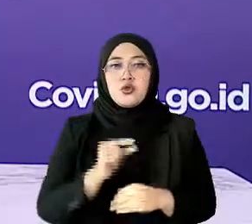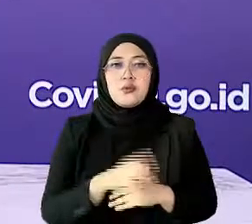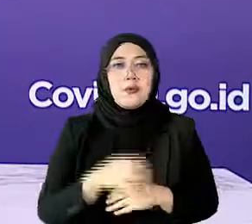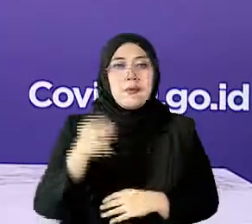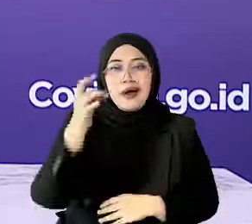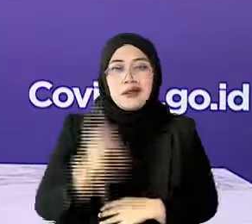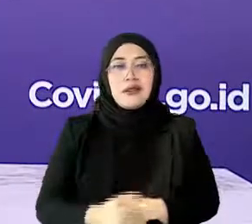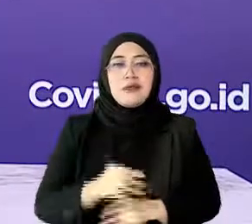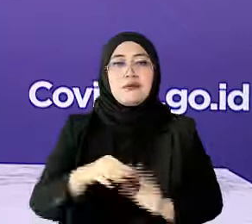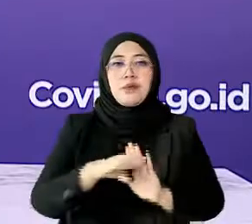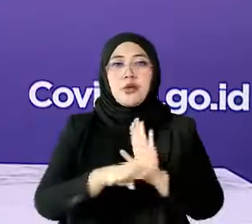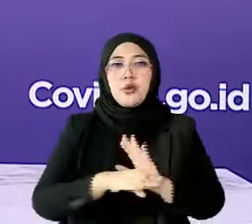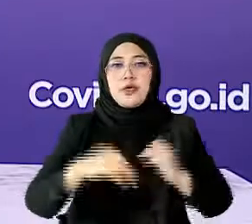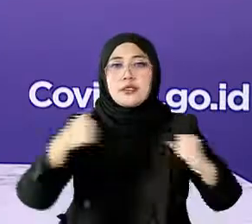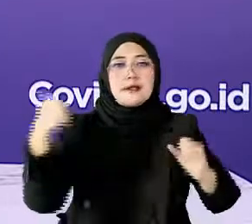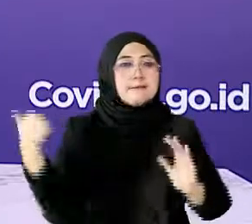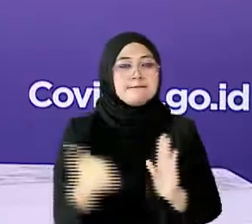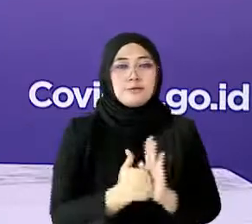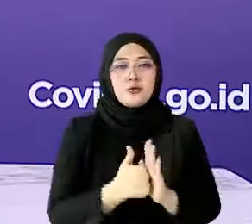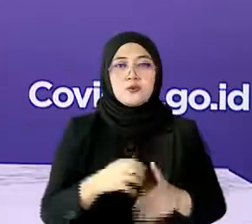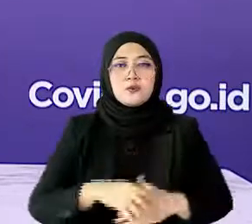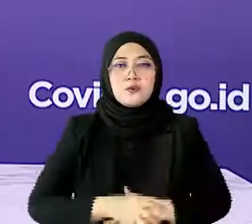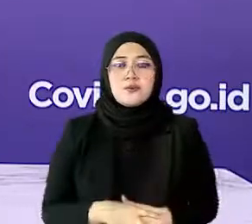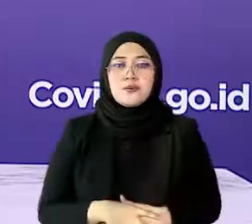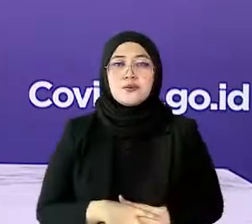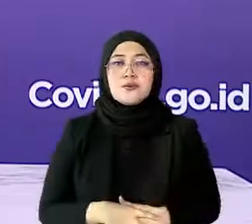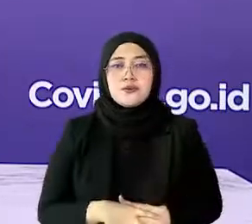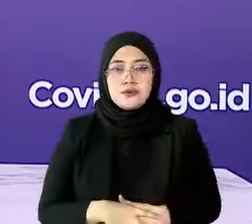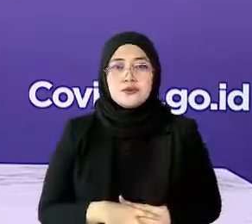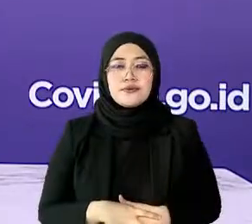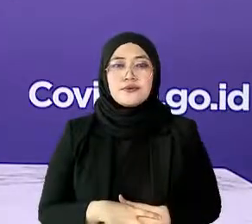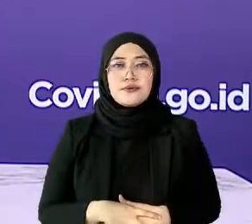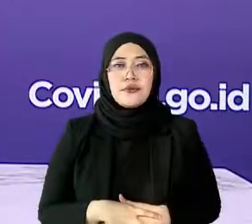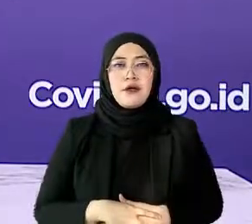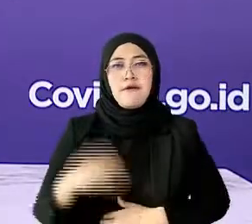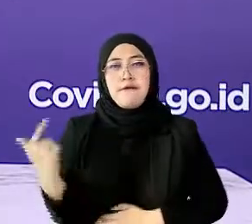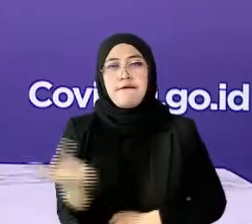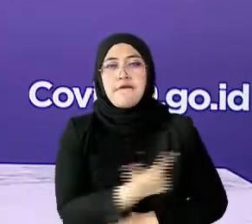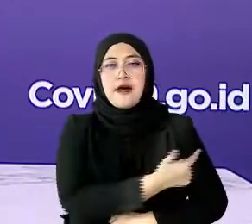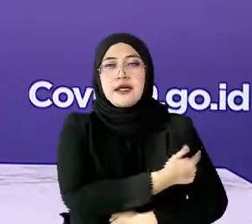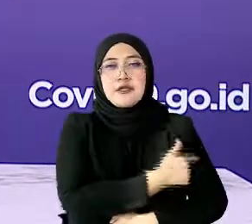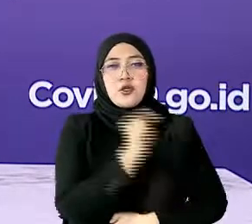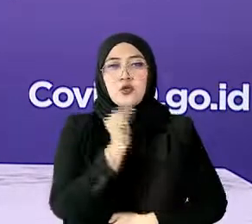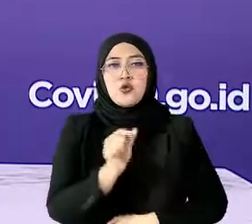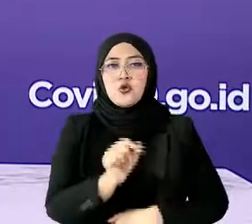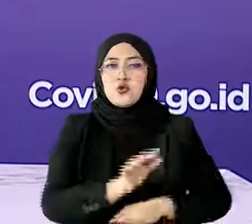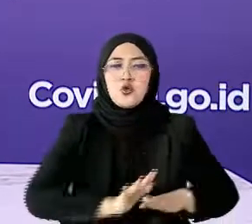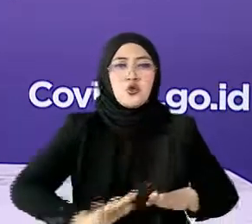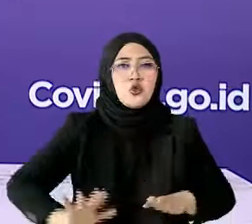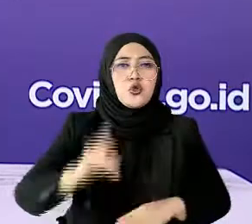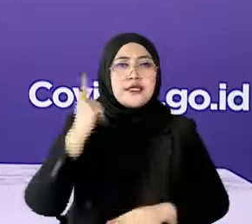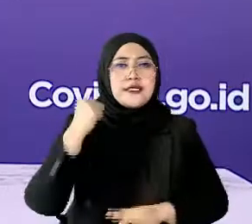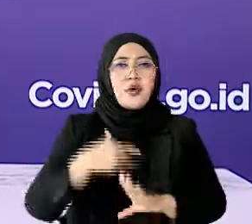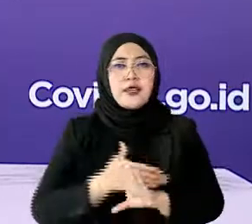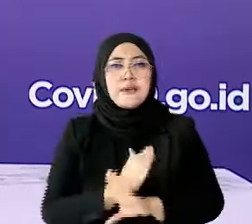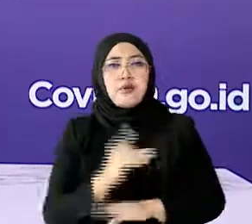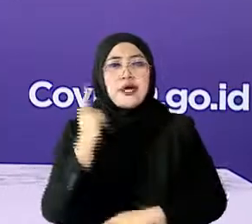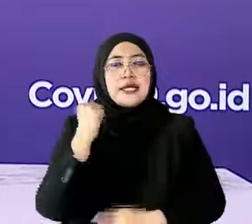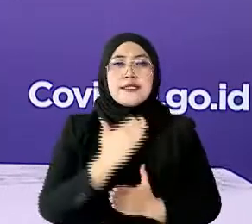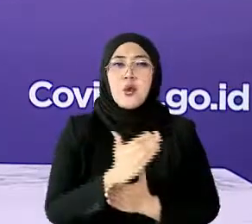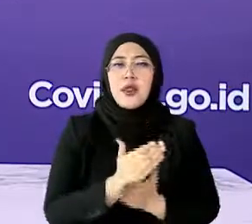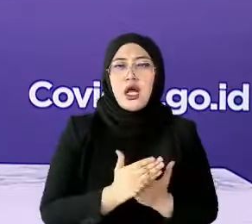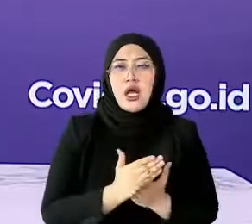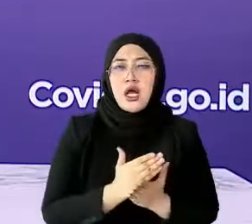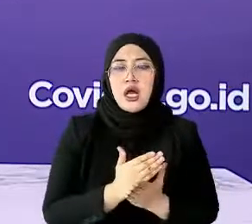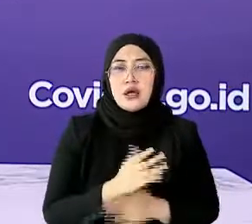berjalannya protokol kesehatan sejauh ini cakupan vaksinasi keseluruhan di Jawa Timur dan Jawa Tengah berada